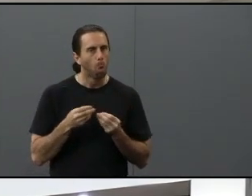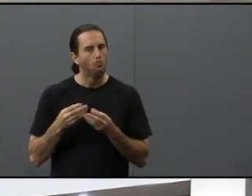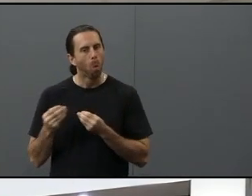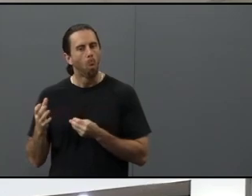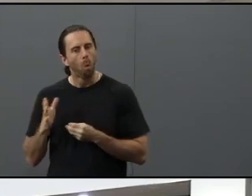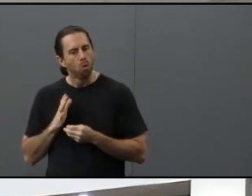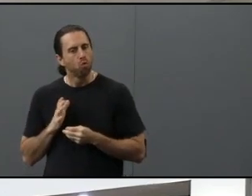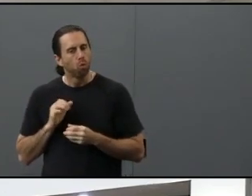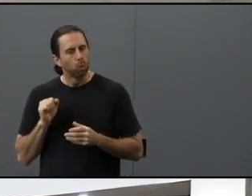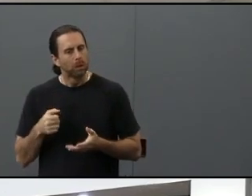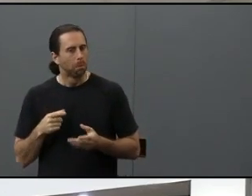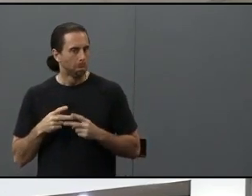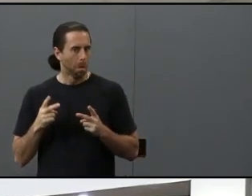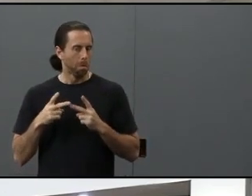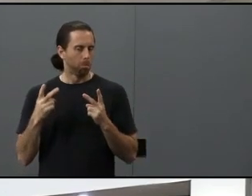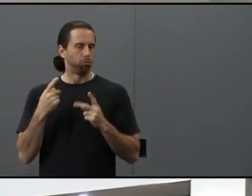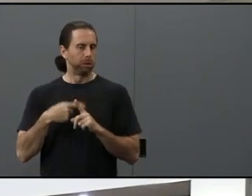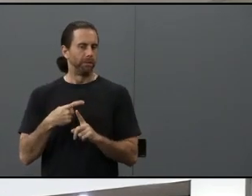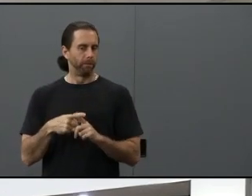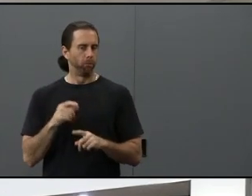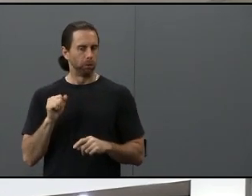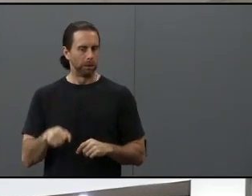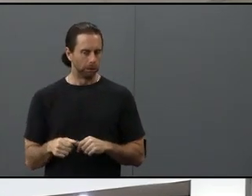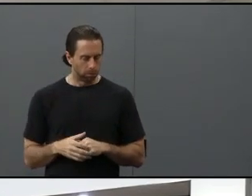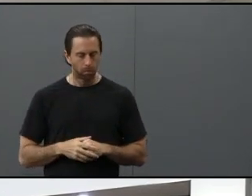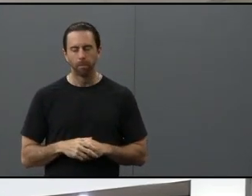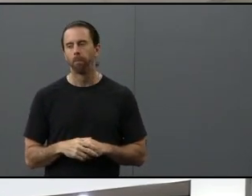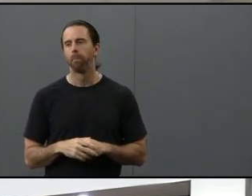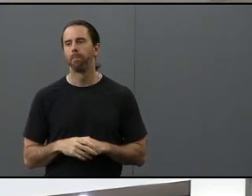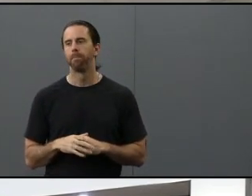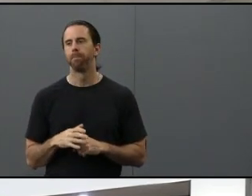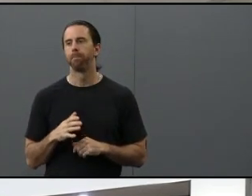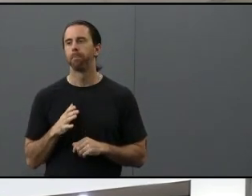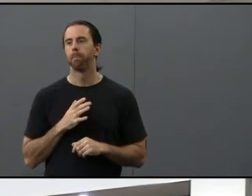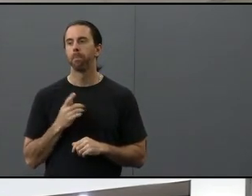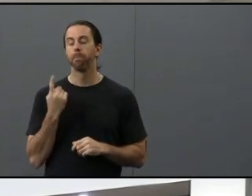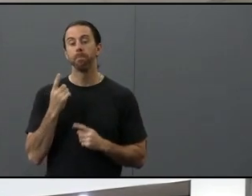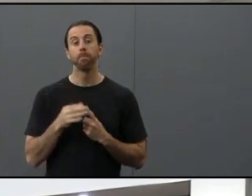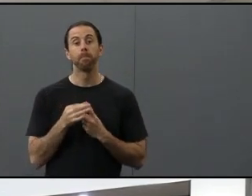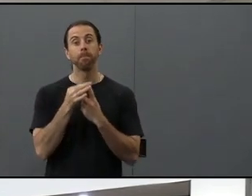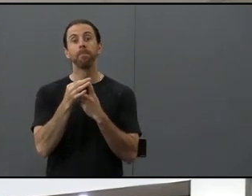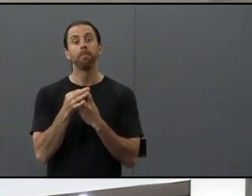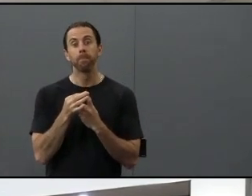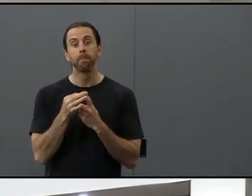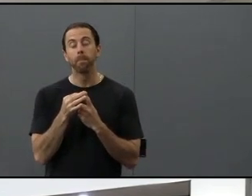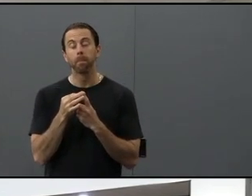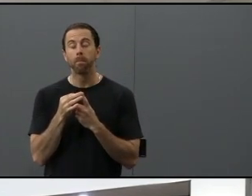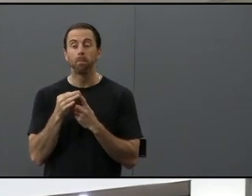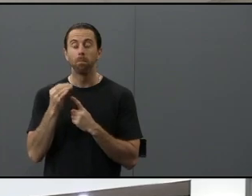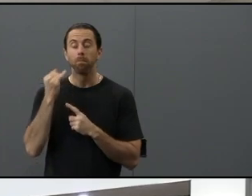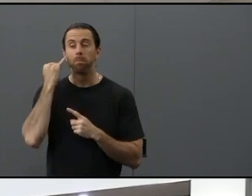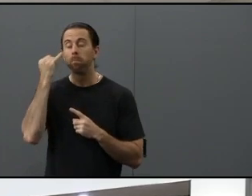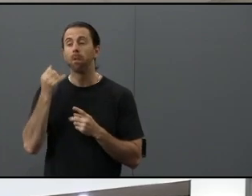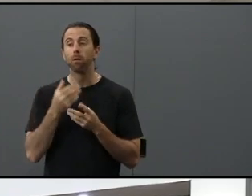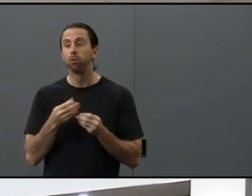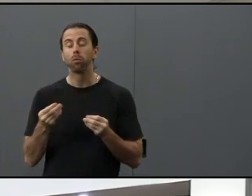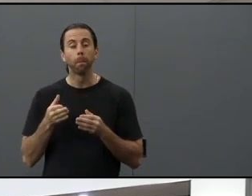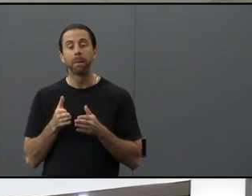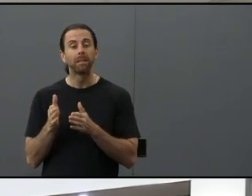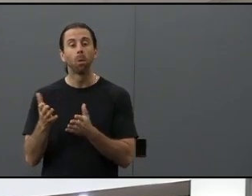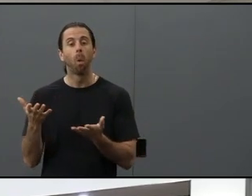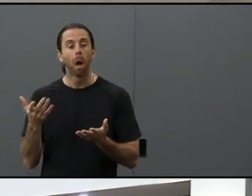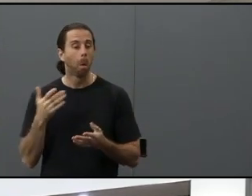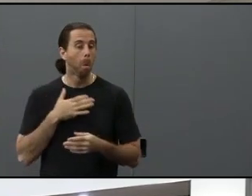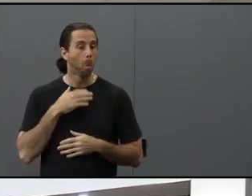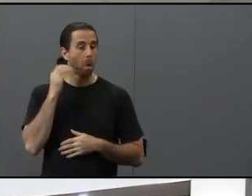c'était très positif euh mais une une des pistes qui était amené qui est à mon